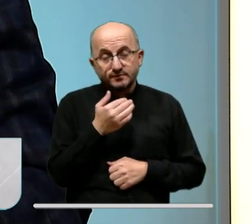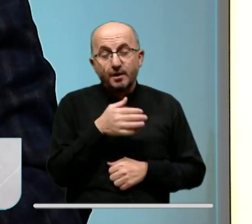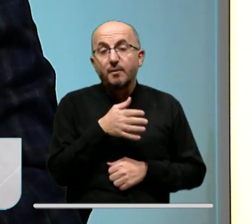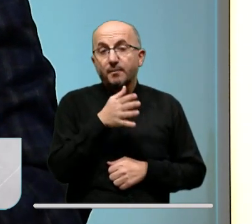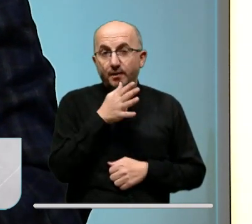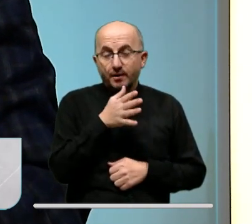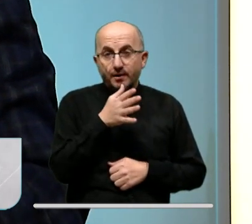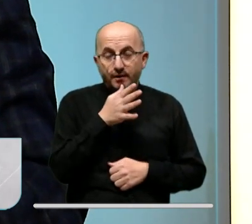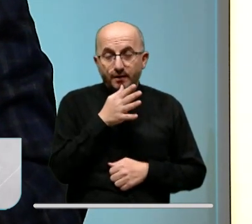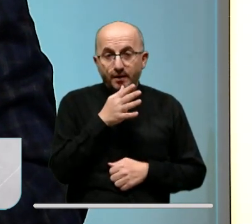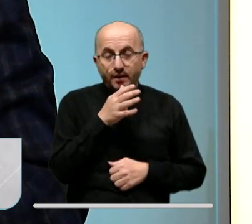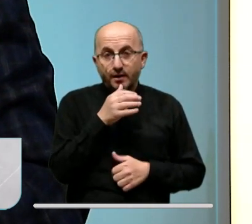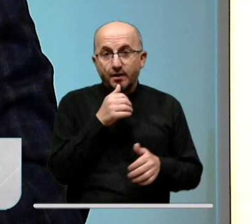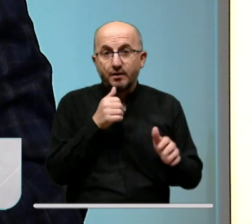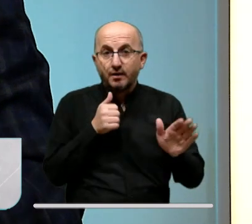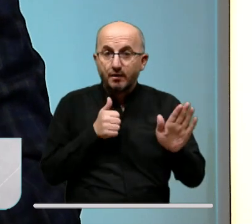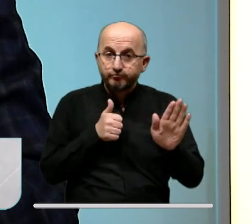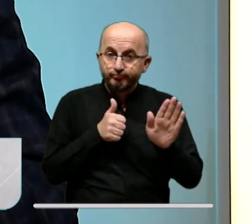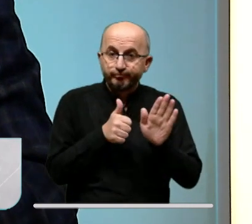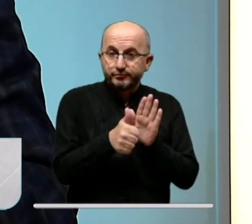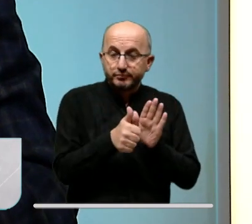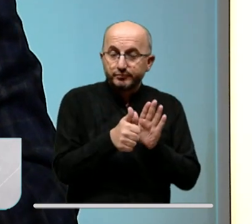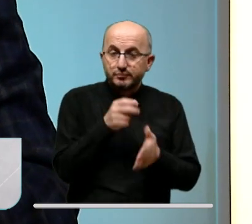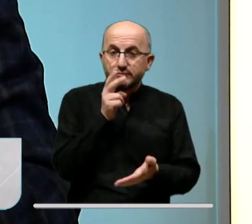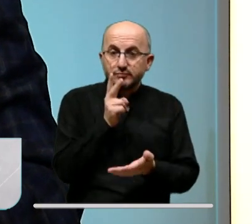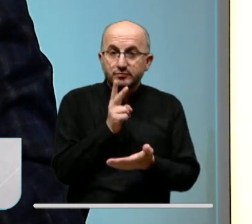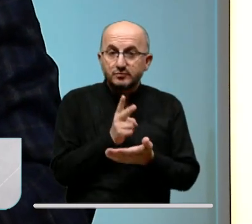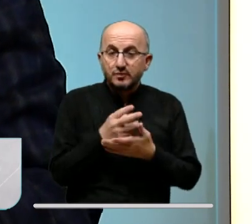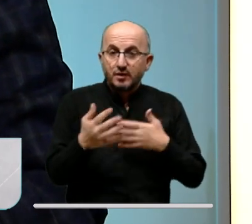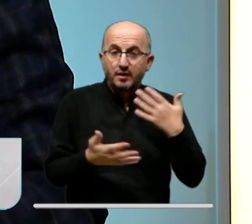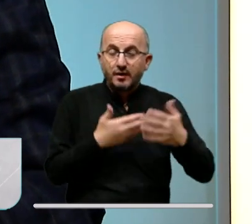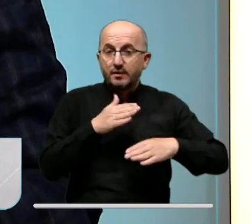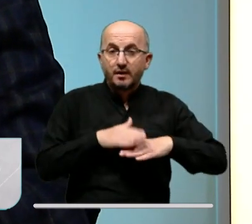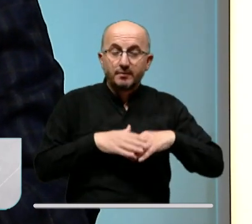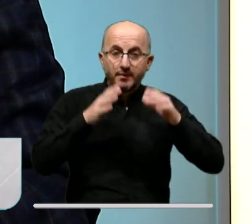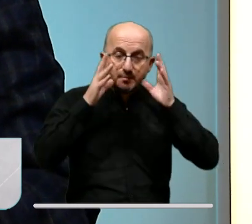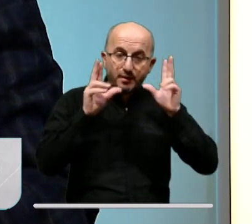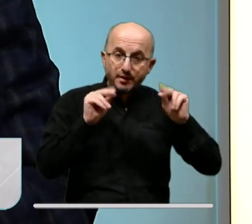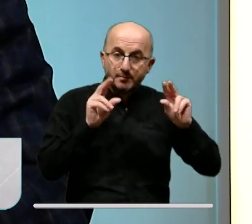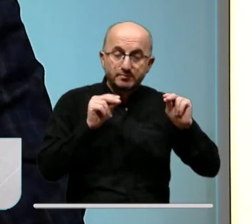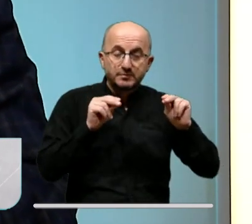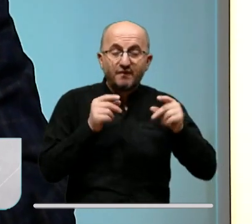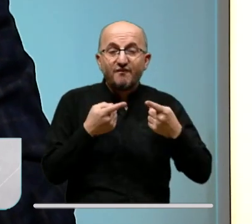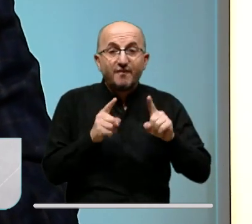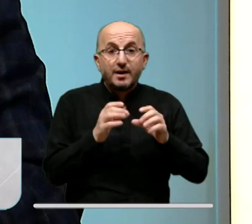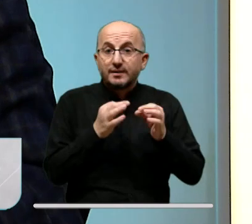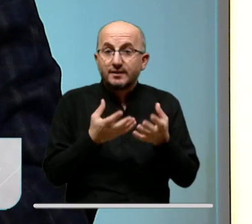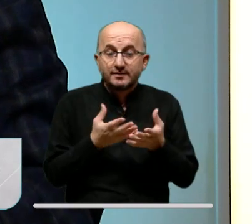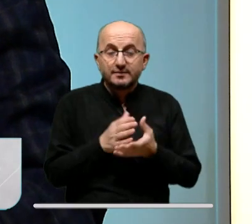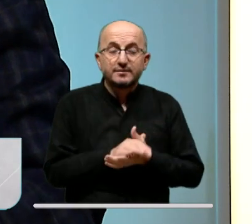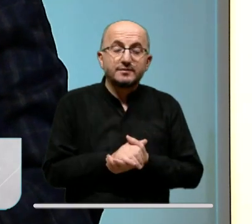biliyorsa lahik hükmünde hareket edip namazını tamam arasındaki fark nedir diye sorarsanız